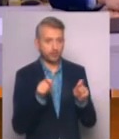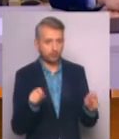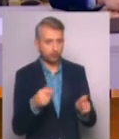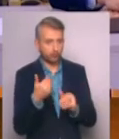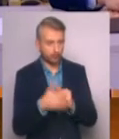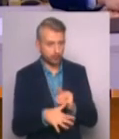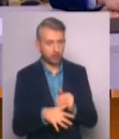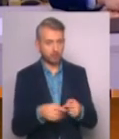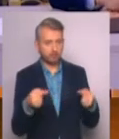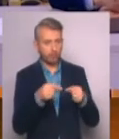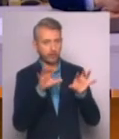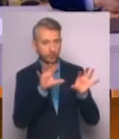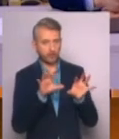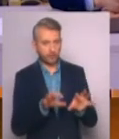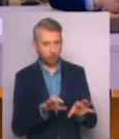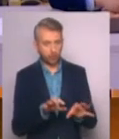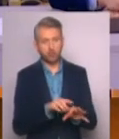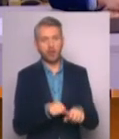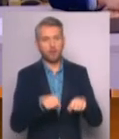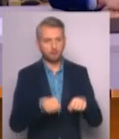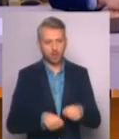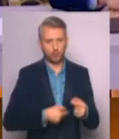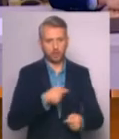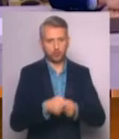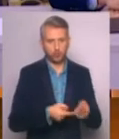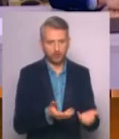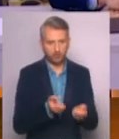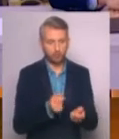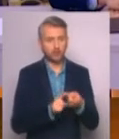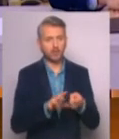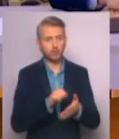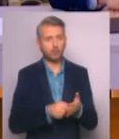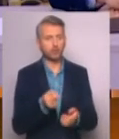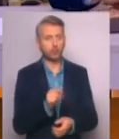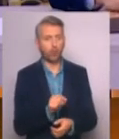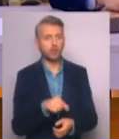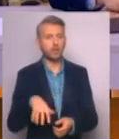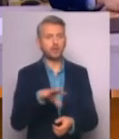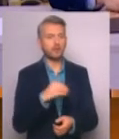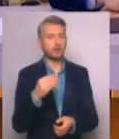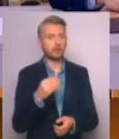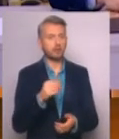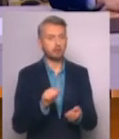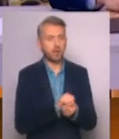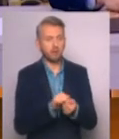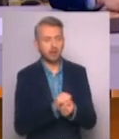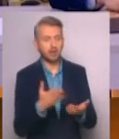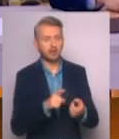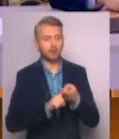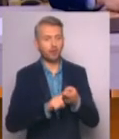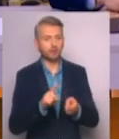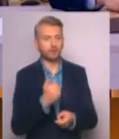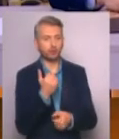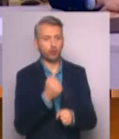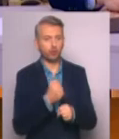в правовому руслі з правонаступництвом. Угу. Незалежно від того, всі папери, які пов'язані з роботою